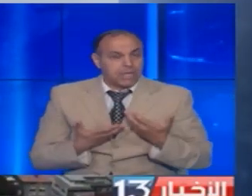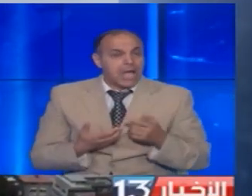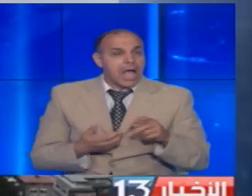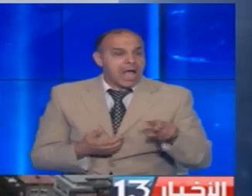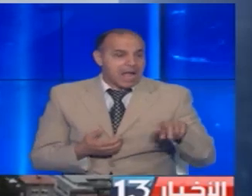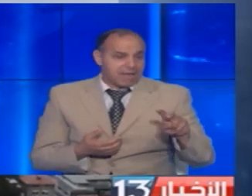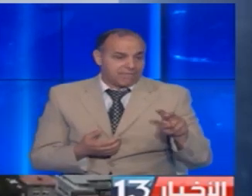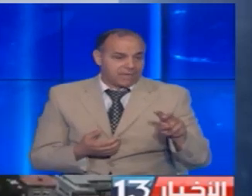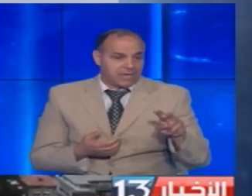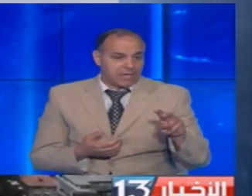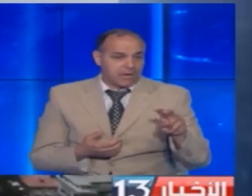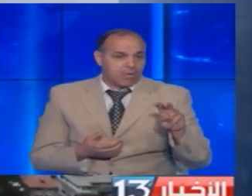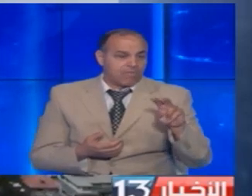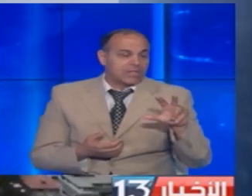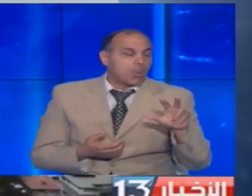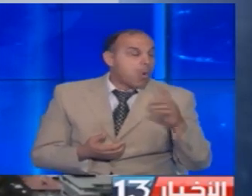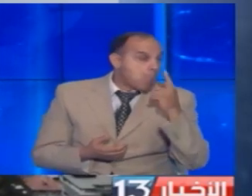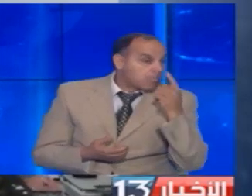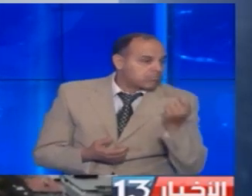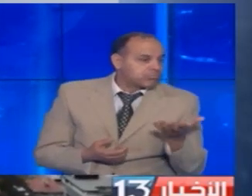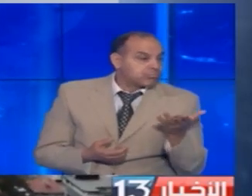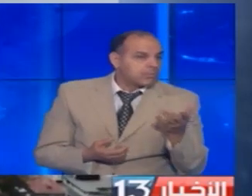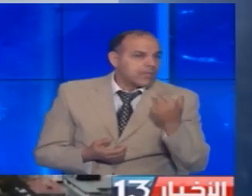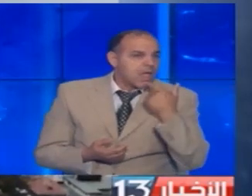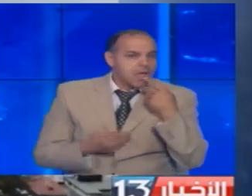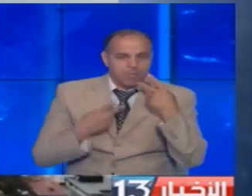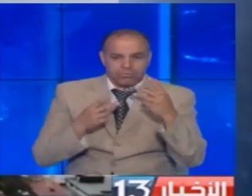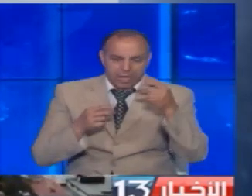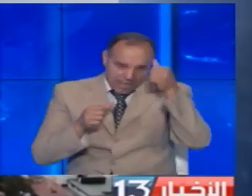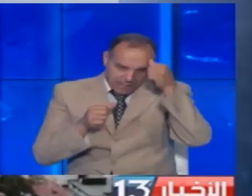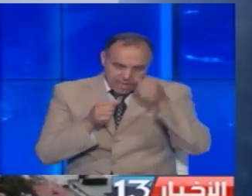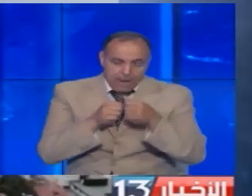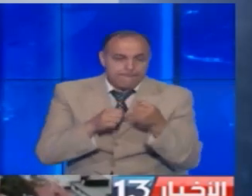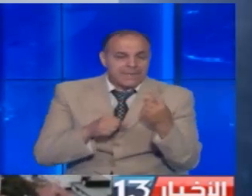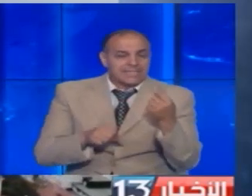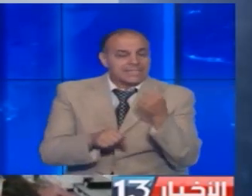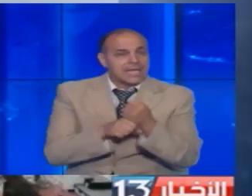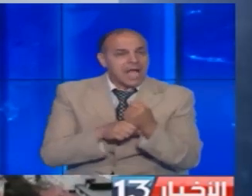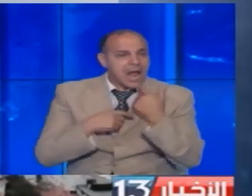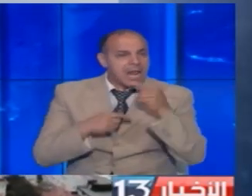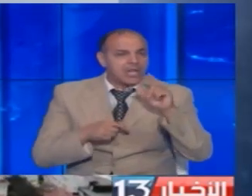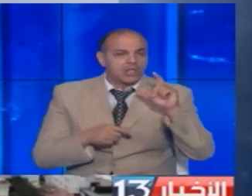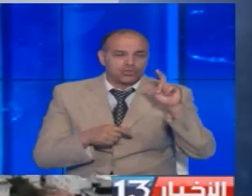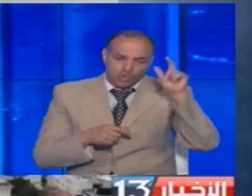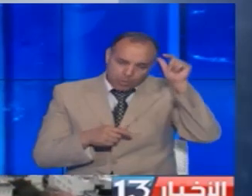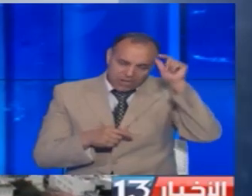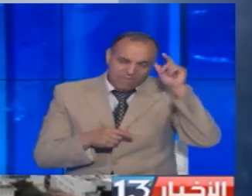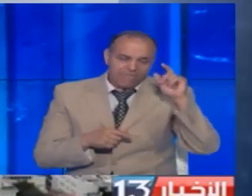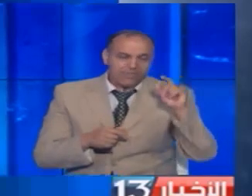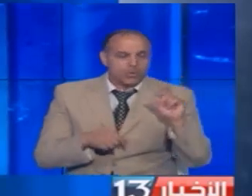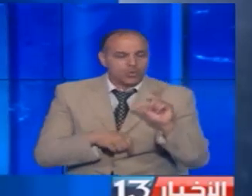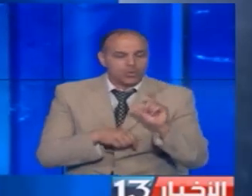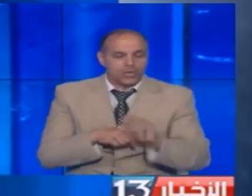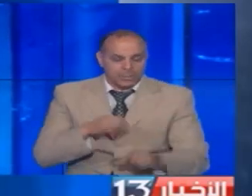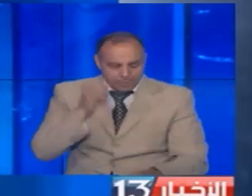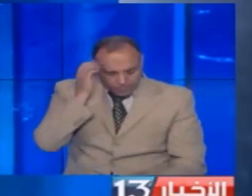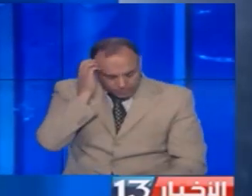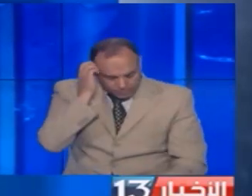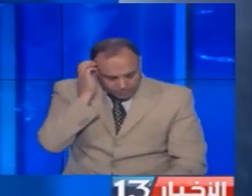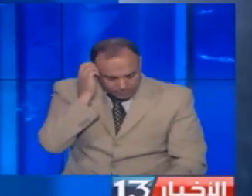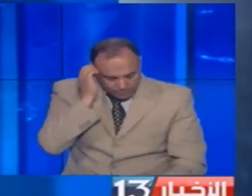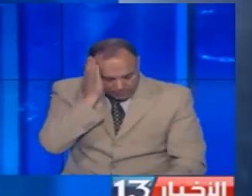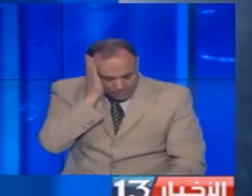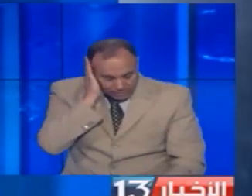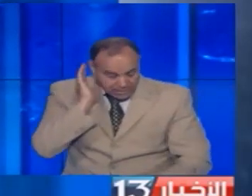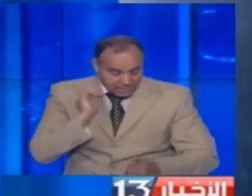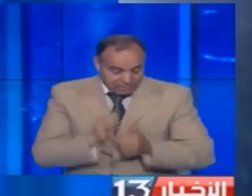عام 2023 الذي يوافق الذكرى المئوية لإعلان الجمهورية في تركيا. في